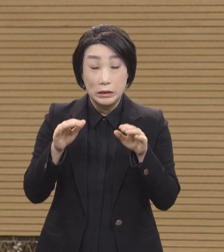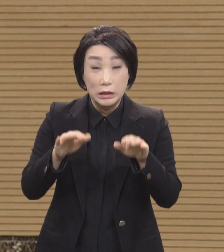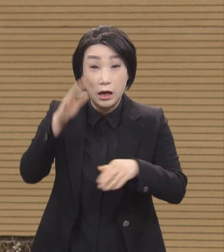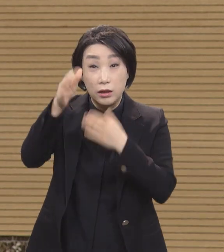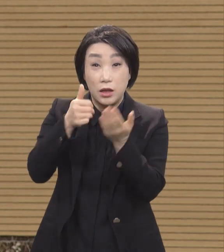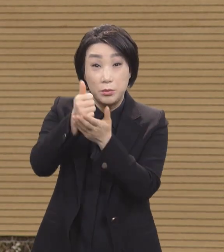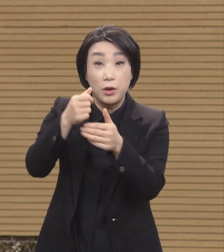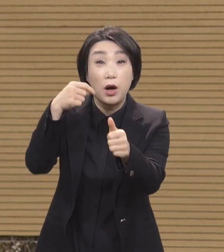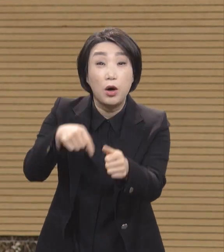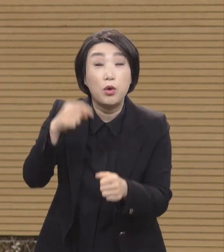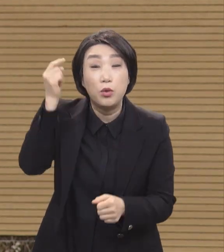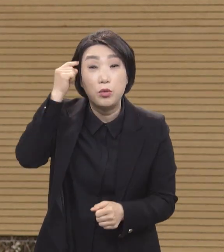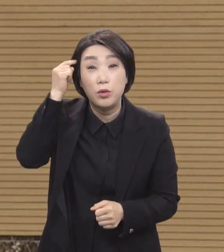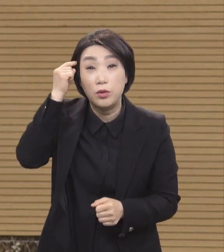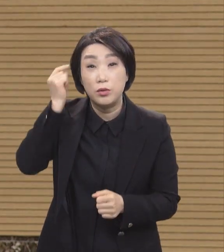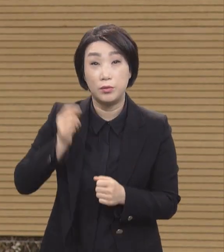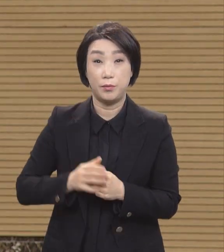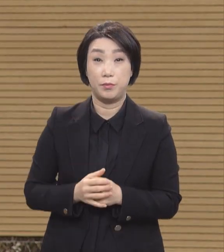하나님이 일러준 것은